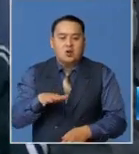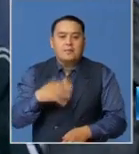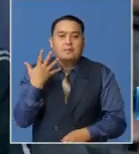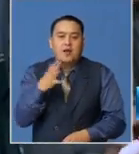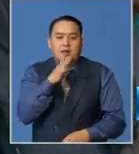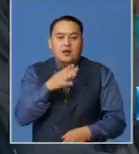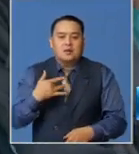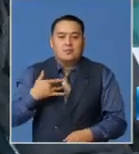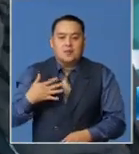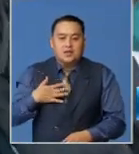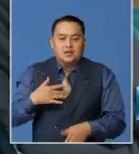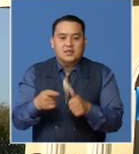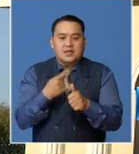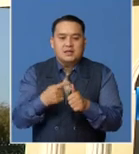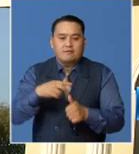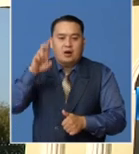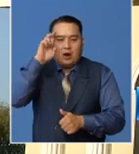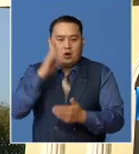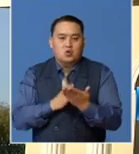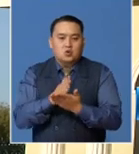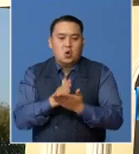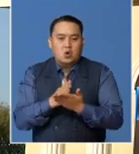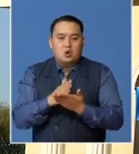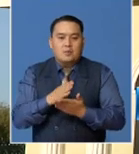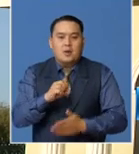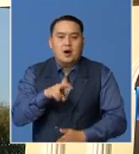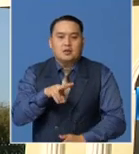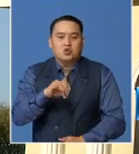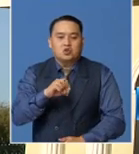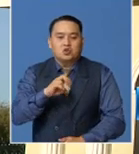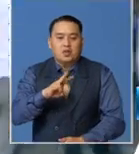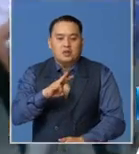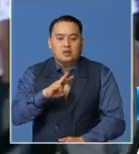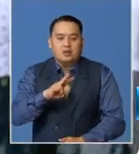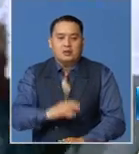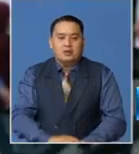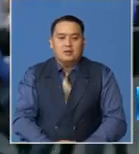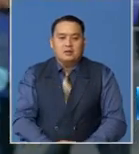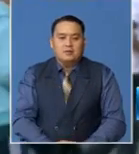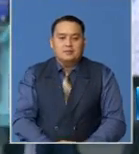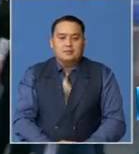пять лет ему присвоили имя видного государственного деятеля суббота ржаного 2